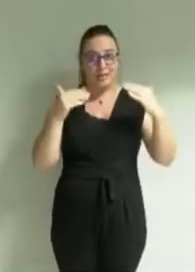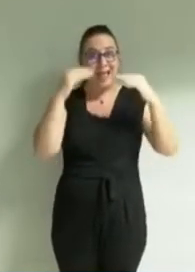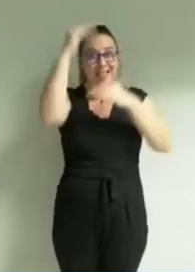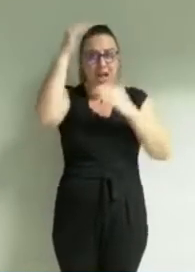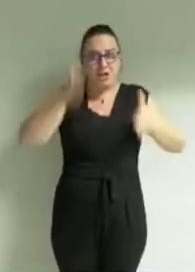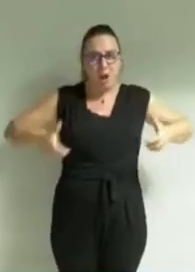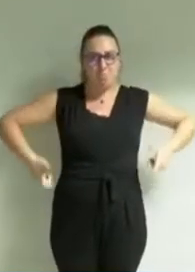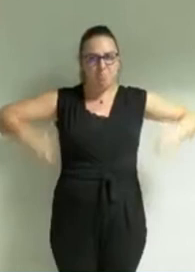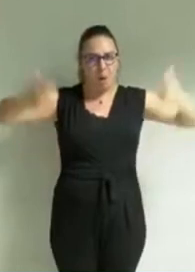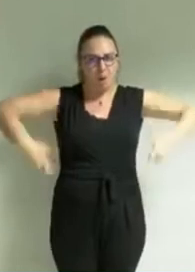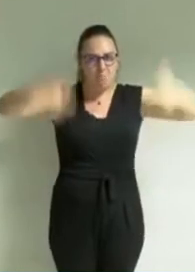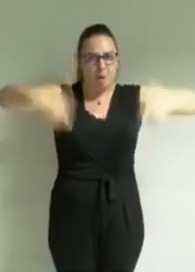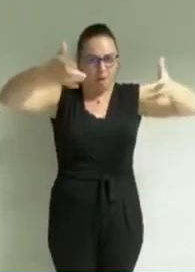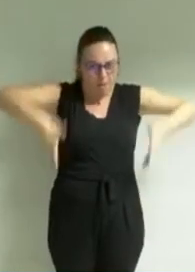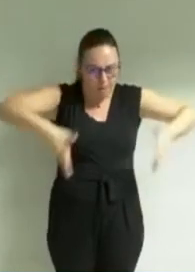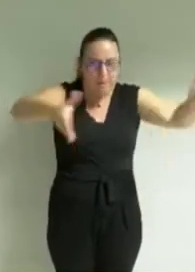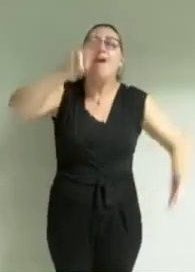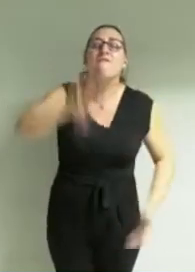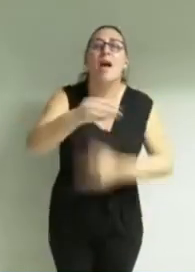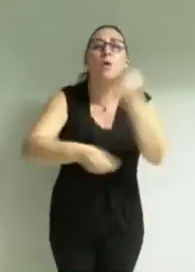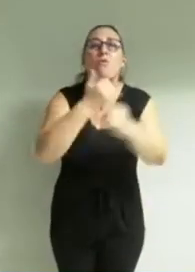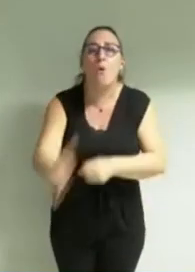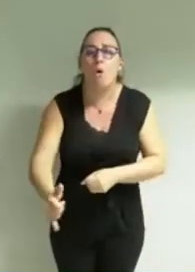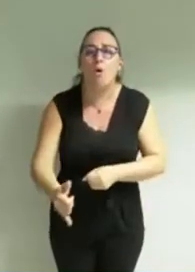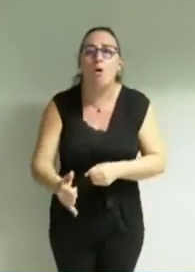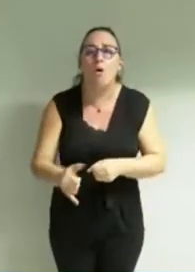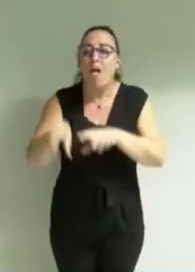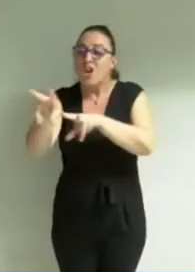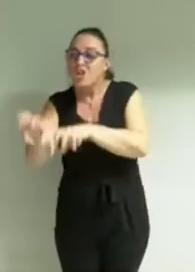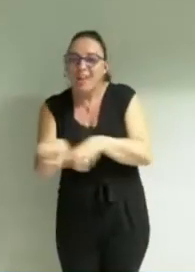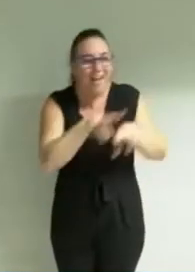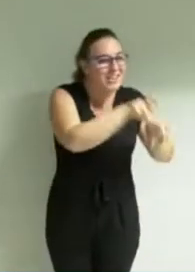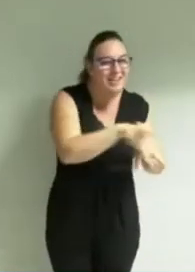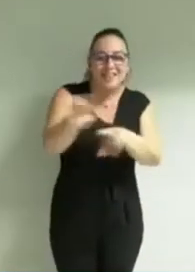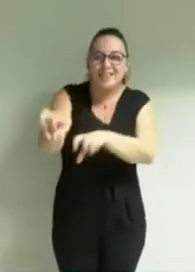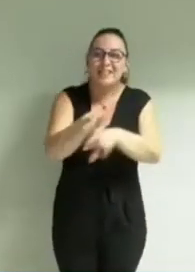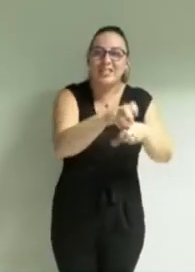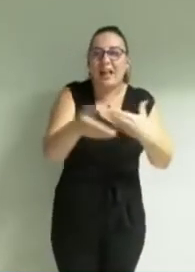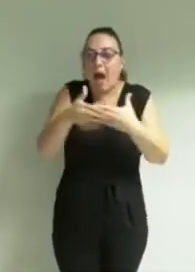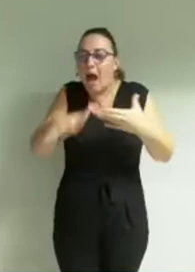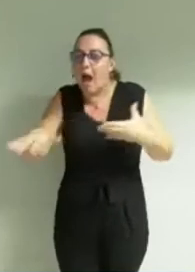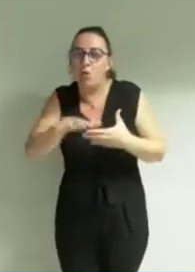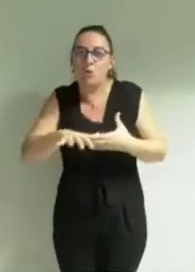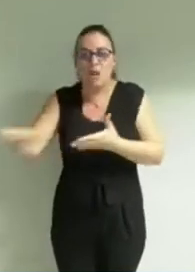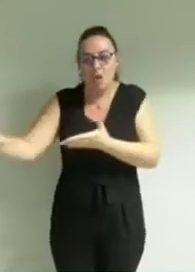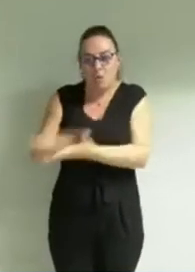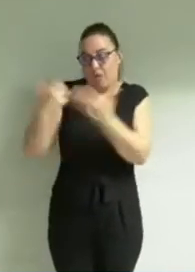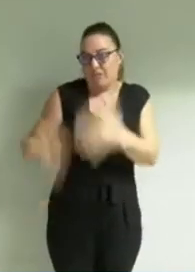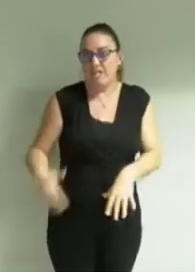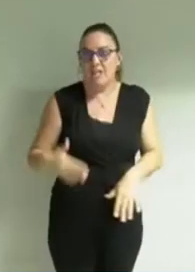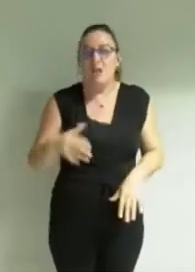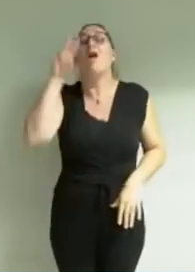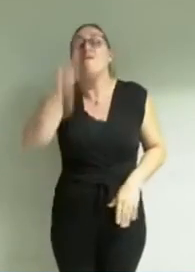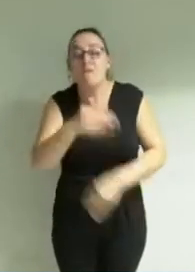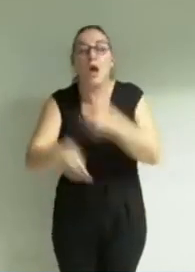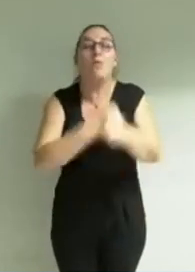long. C'est vrai ou c'est faux que les jardins à côté de l'îlot Galtier ont tous disparu? C'est